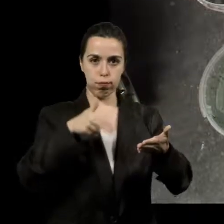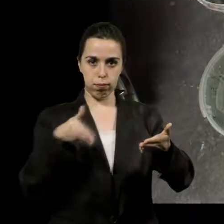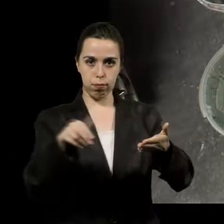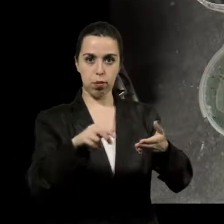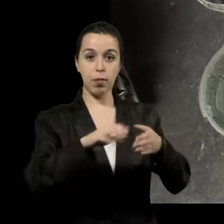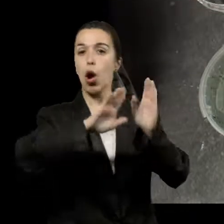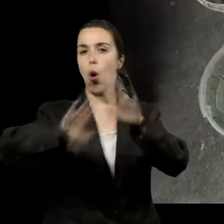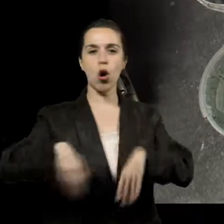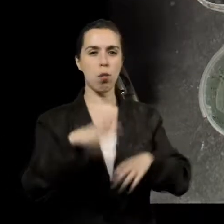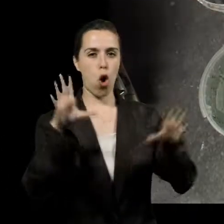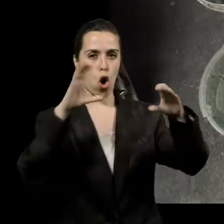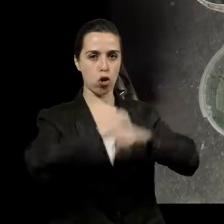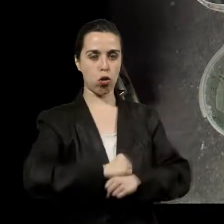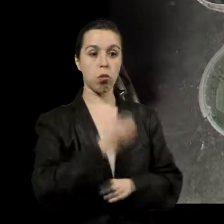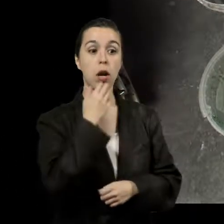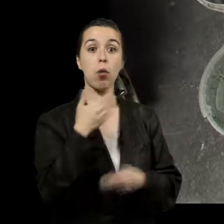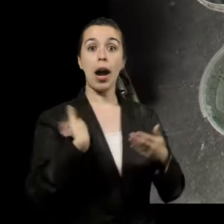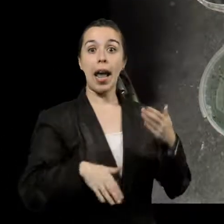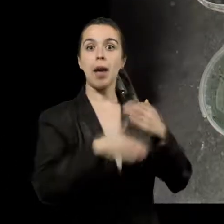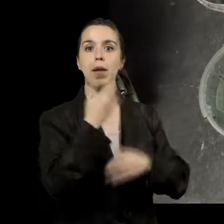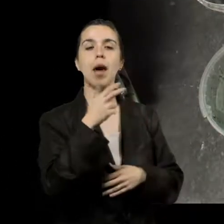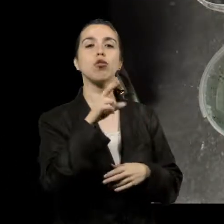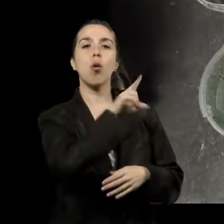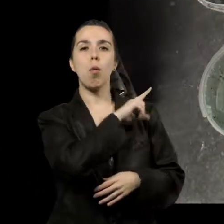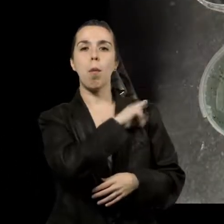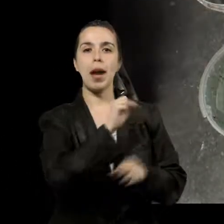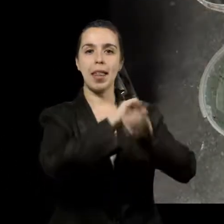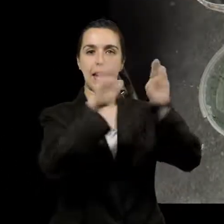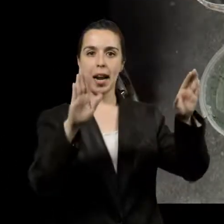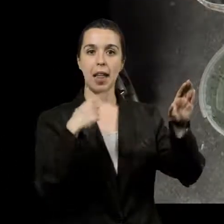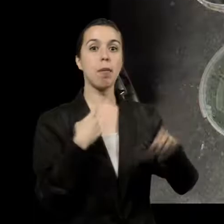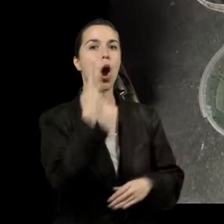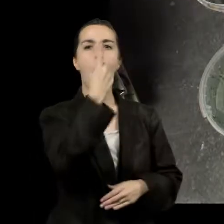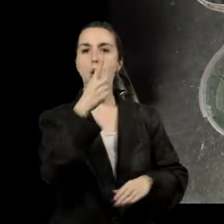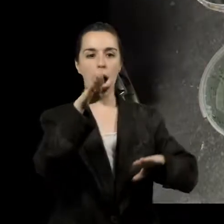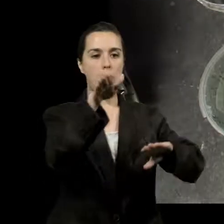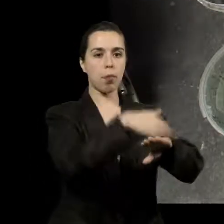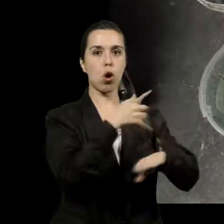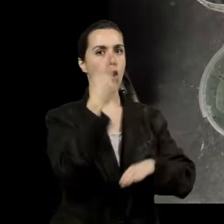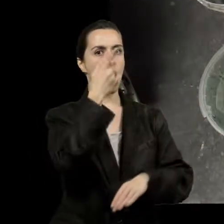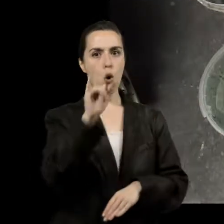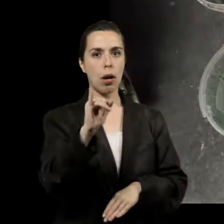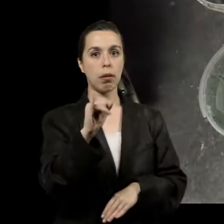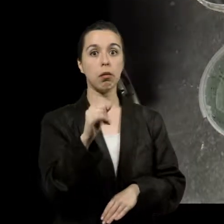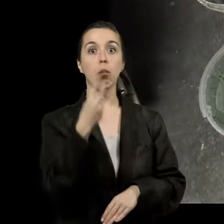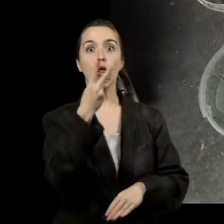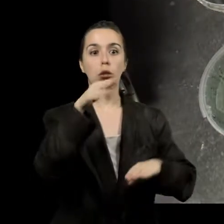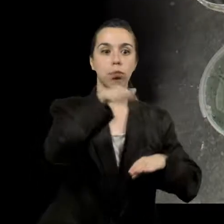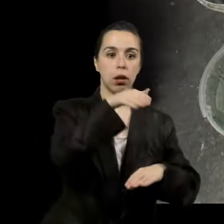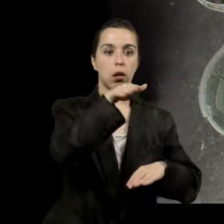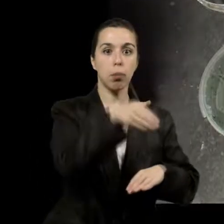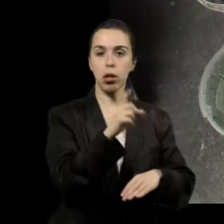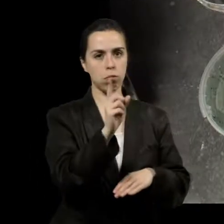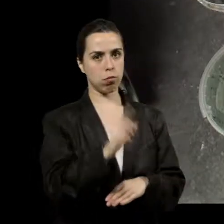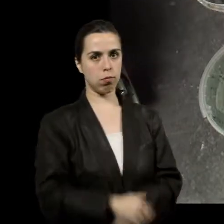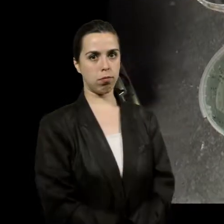Primer es pinten els colors clars i al final els foscos. El verd clar. Cada forat s'ha de colorir amb una sola pinzellada.